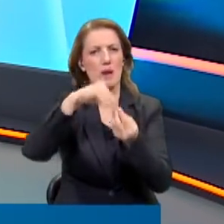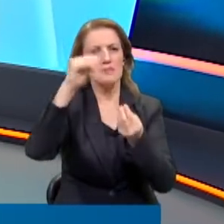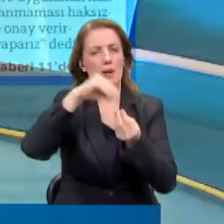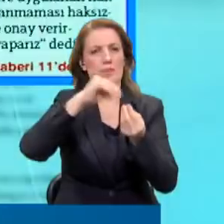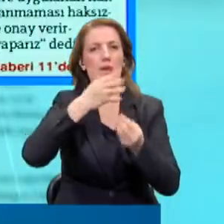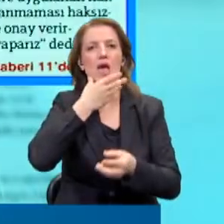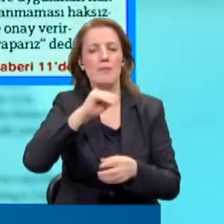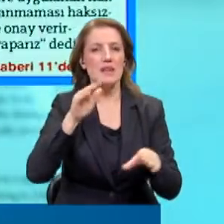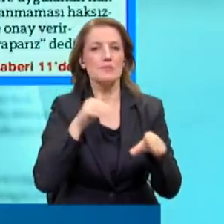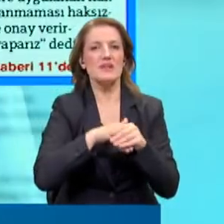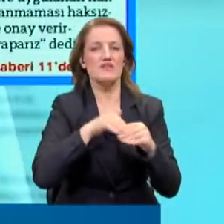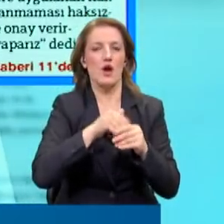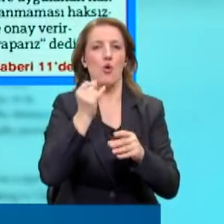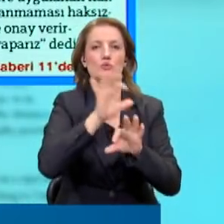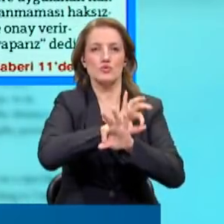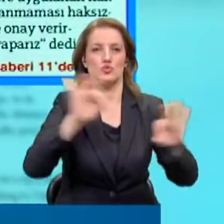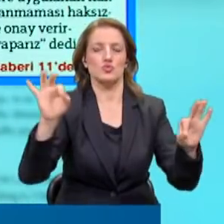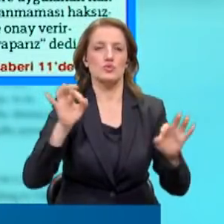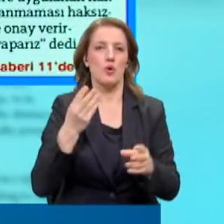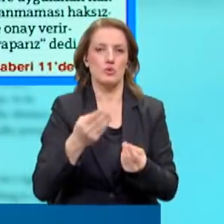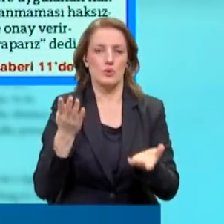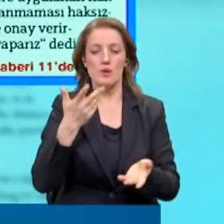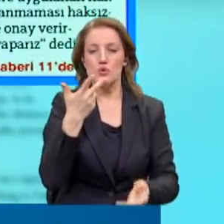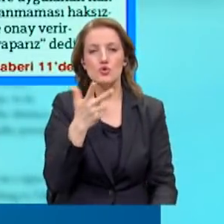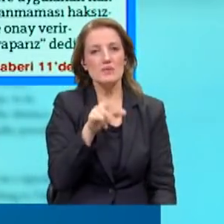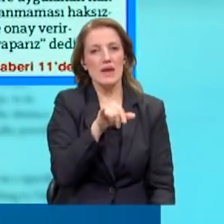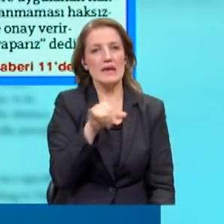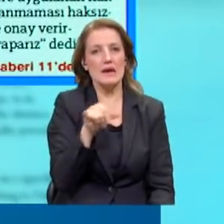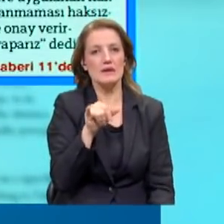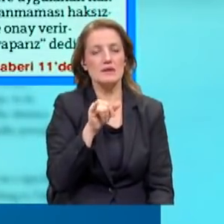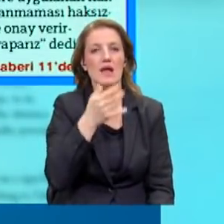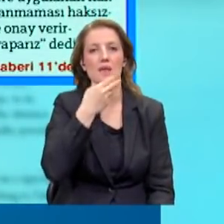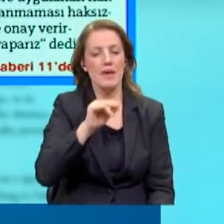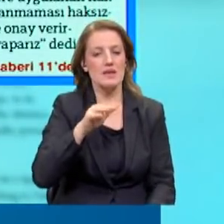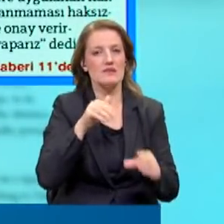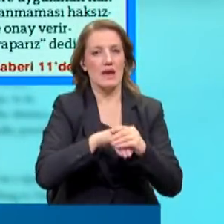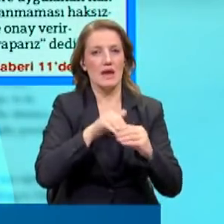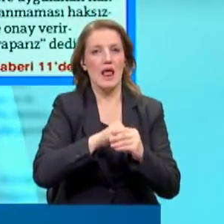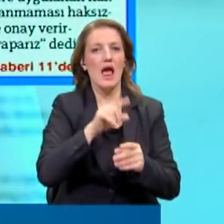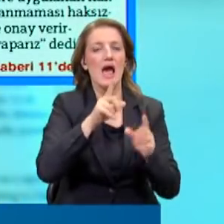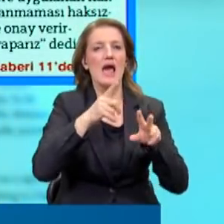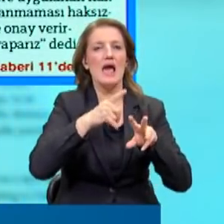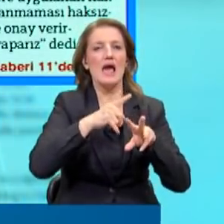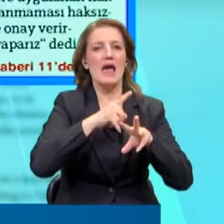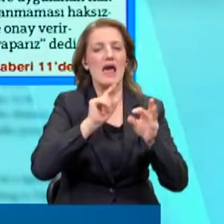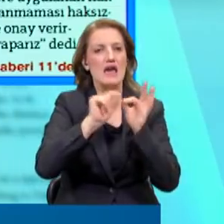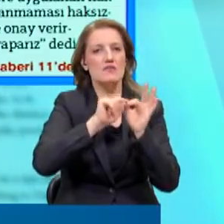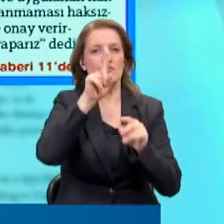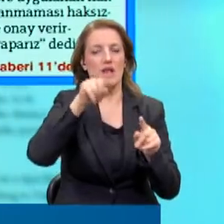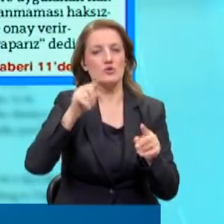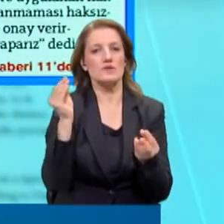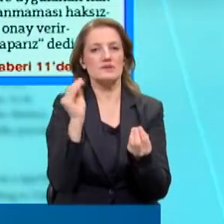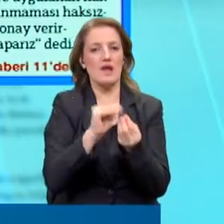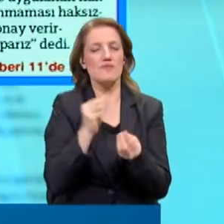emekli milletvekillerini de olumsuz etkilemiş. 3000'e yakın emekli vekile enflasyon farkı kadar zam verilmesi